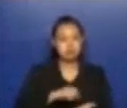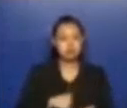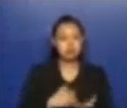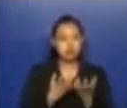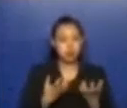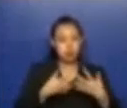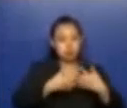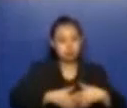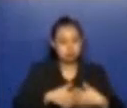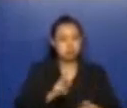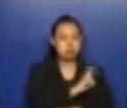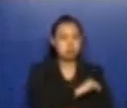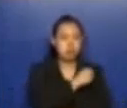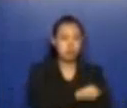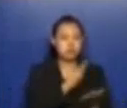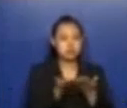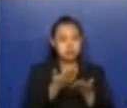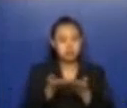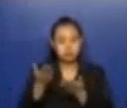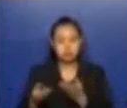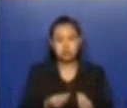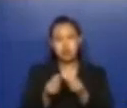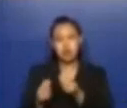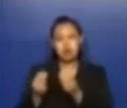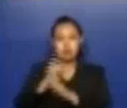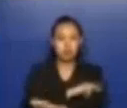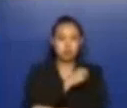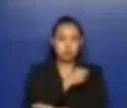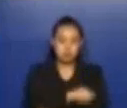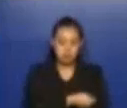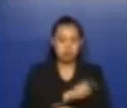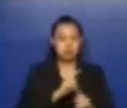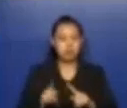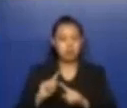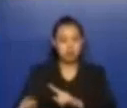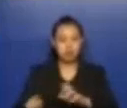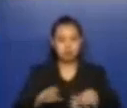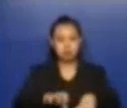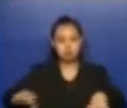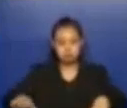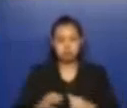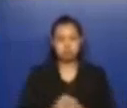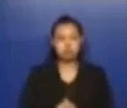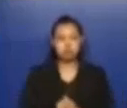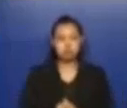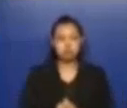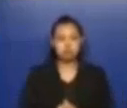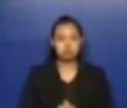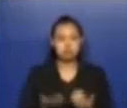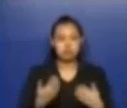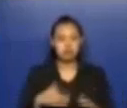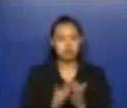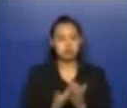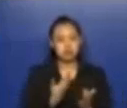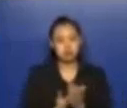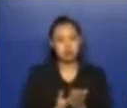แจกจ่ายให้กับโรงพยาบาลต่างๆรวมถึงยังใช้ค่ามีการใช้เงินค่าใ